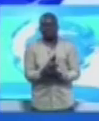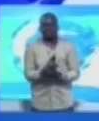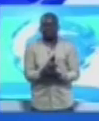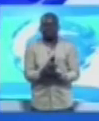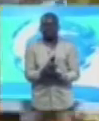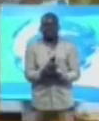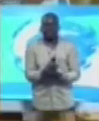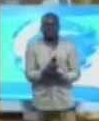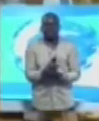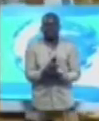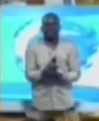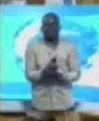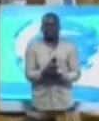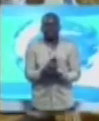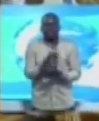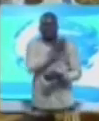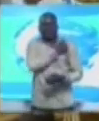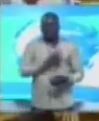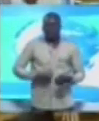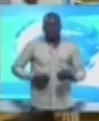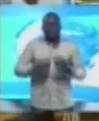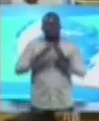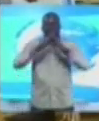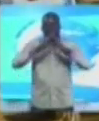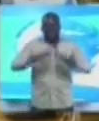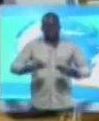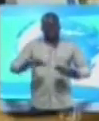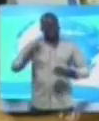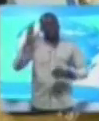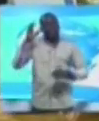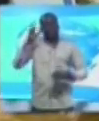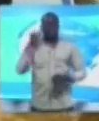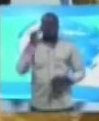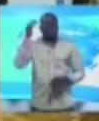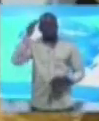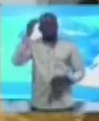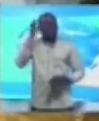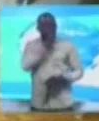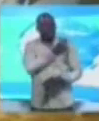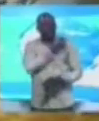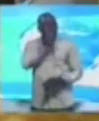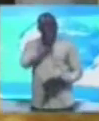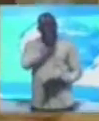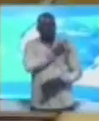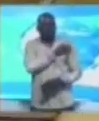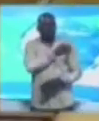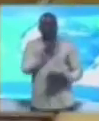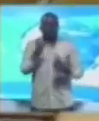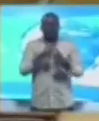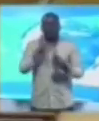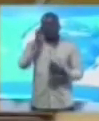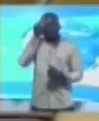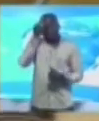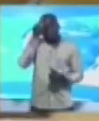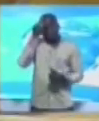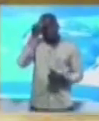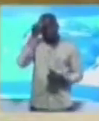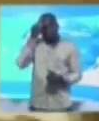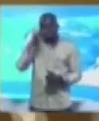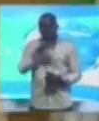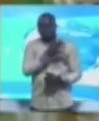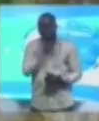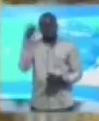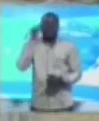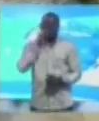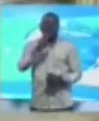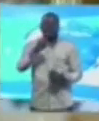Zongo. L'ambassadeur de Cuba chez le Premier ministre Christophe Joseph Mari Dabiré, Anna Maria Torre